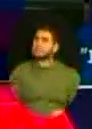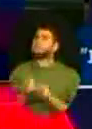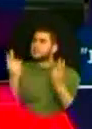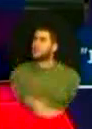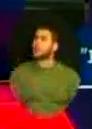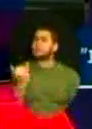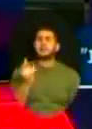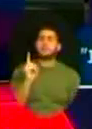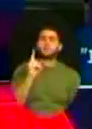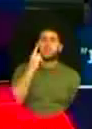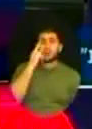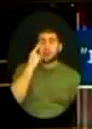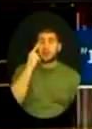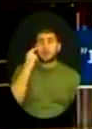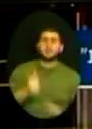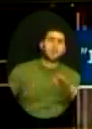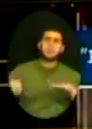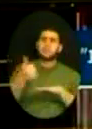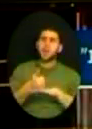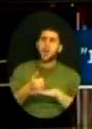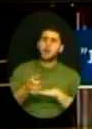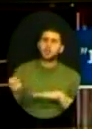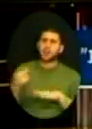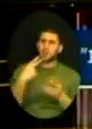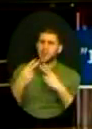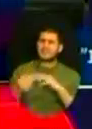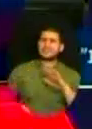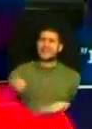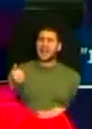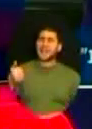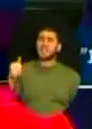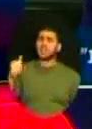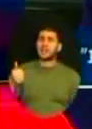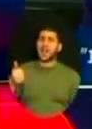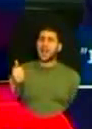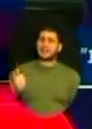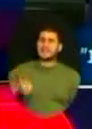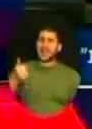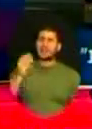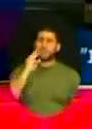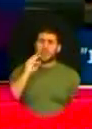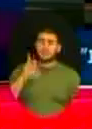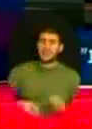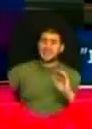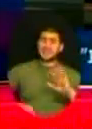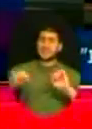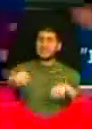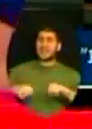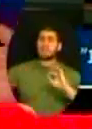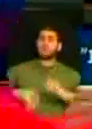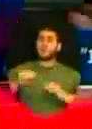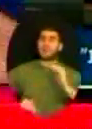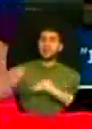שאני אומרת. מי שעומדת בראש המערכת המשפטית, השרה איילת שקד, נשיאת בית המשפט העליון, שגם לה יש, אתה יודע,